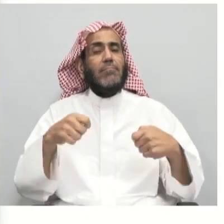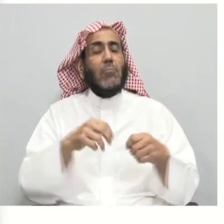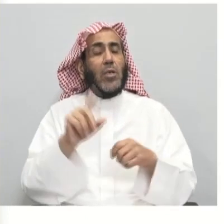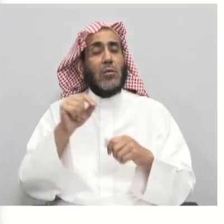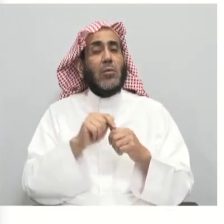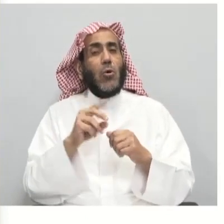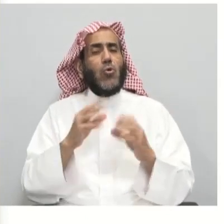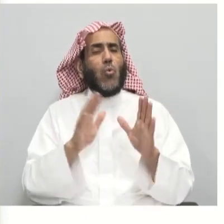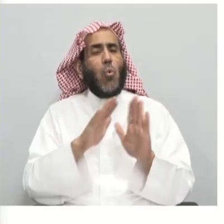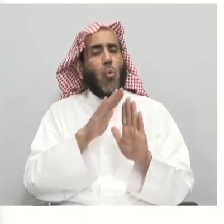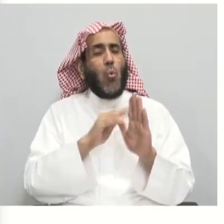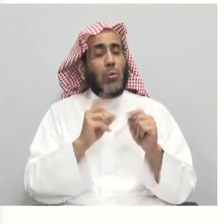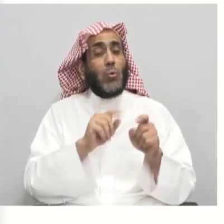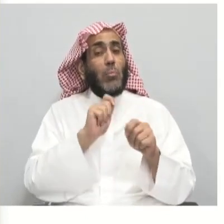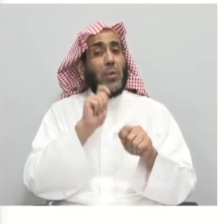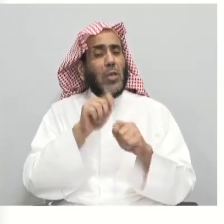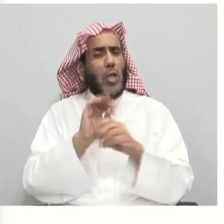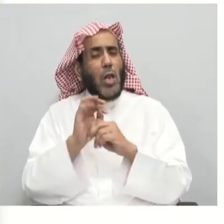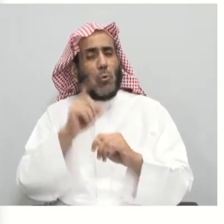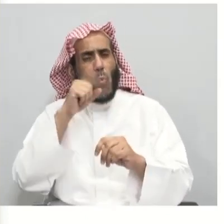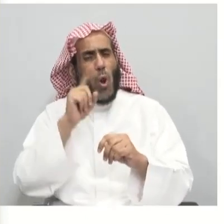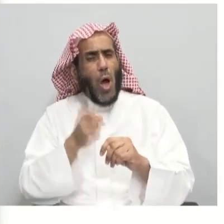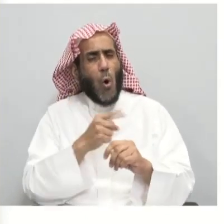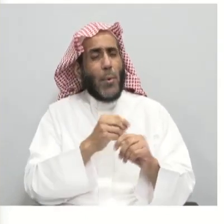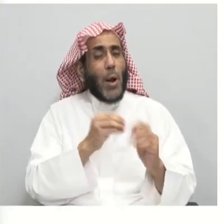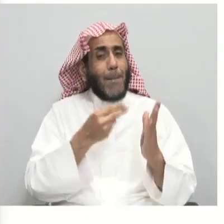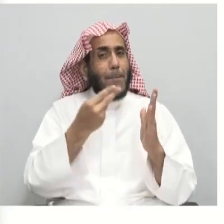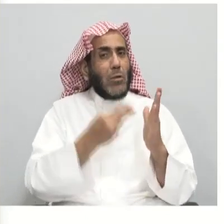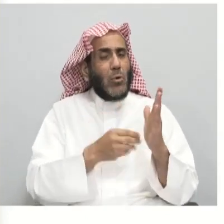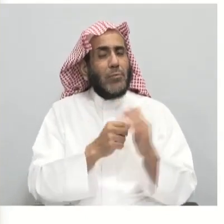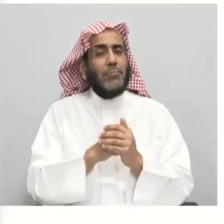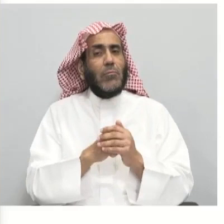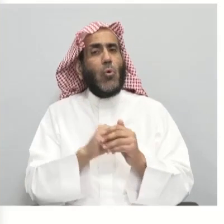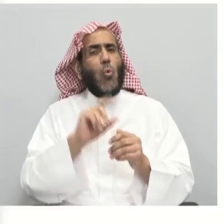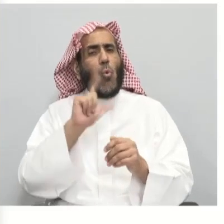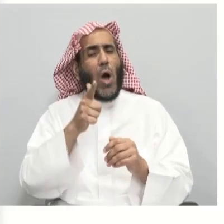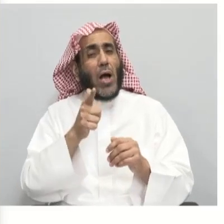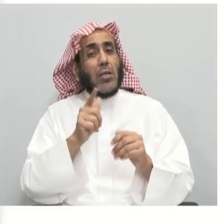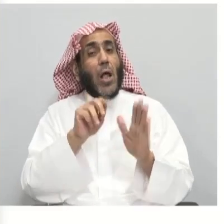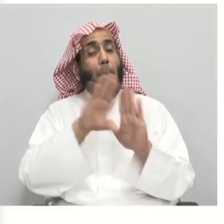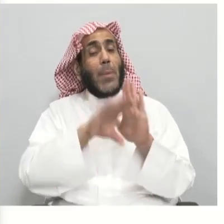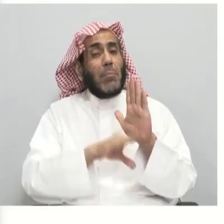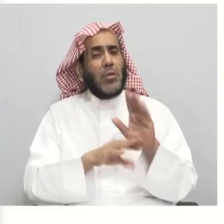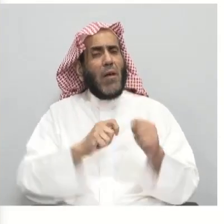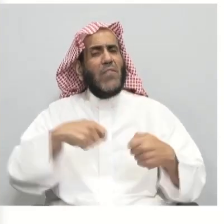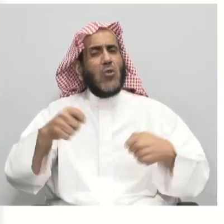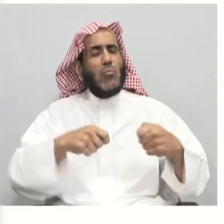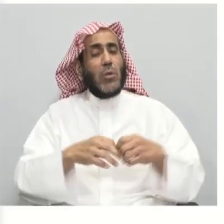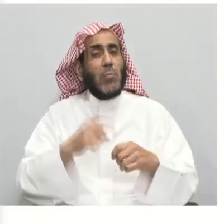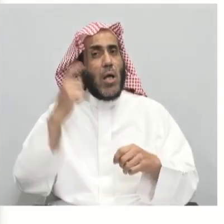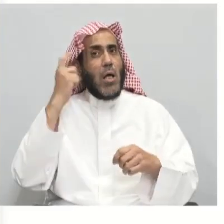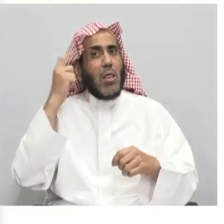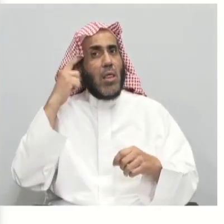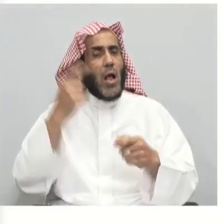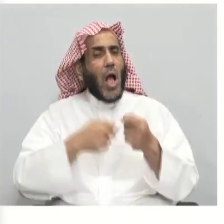احسنتم هي مجموعه من التعليمات والاوامر المكتوبه باحدث لغات البرمجه الذكاء